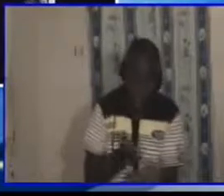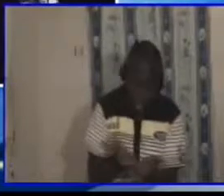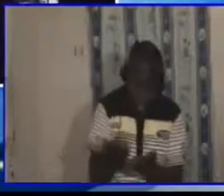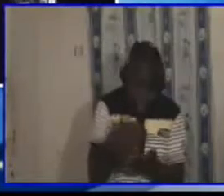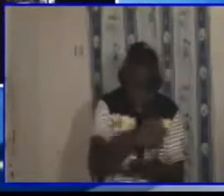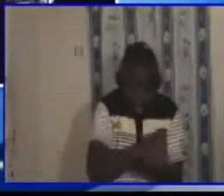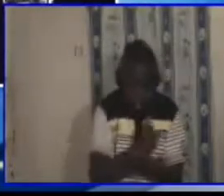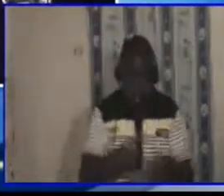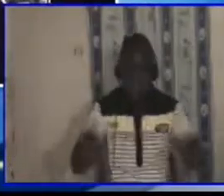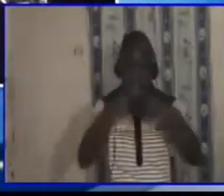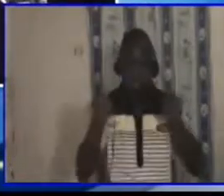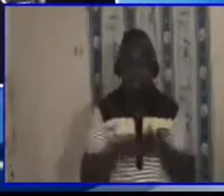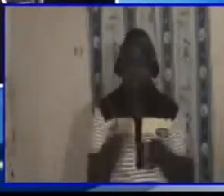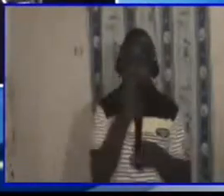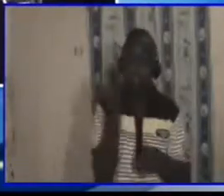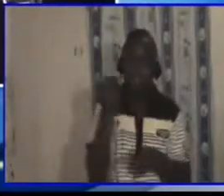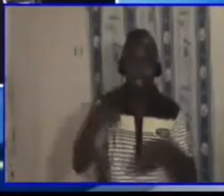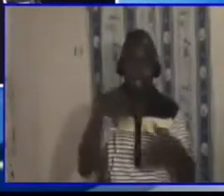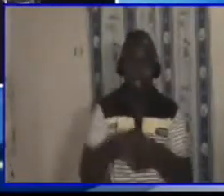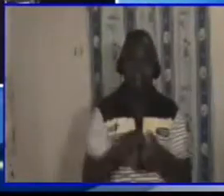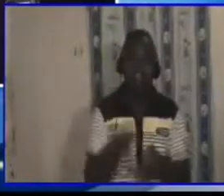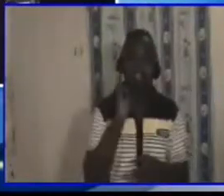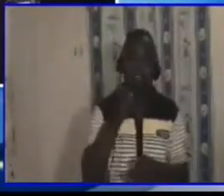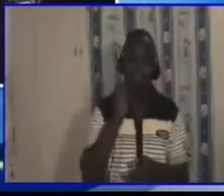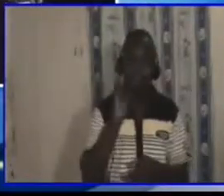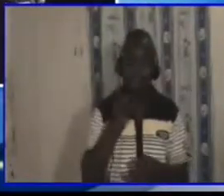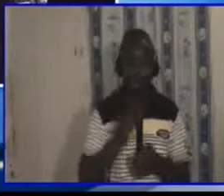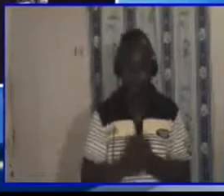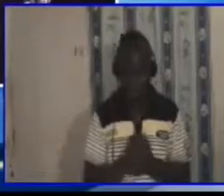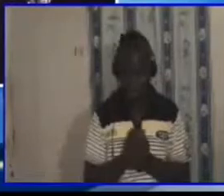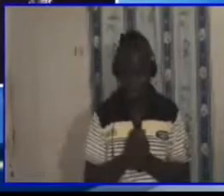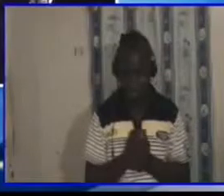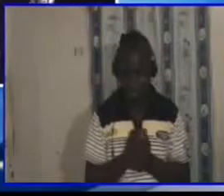ma affinché comprendiate questo